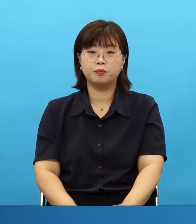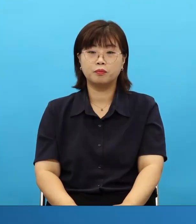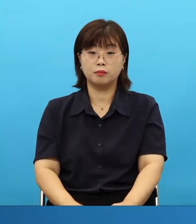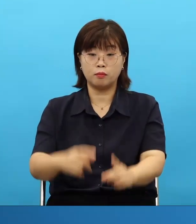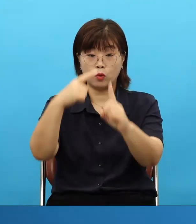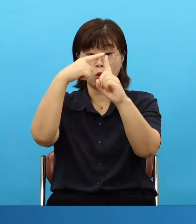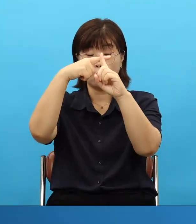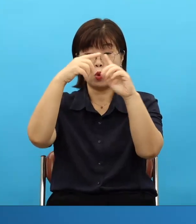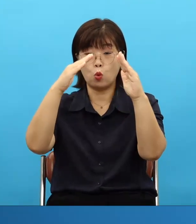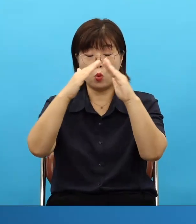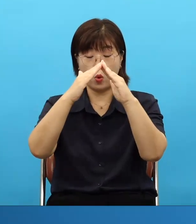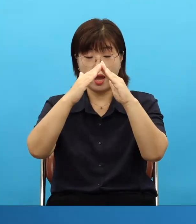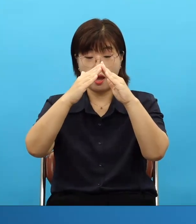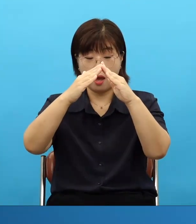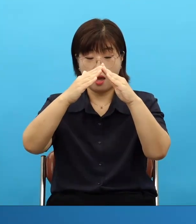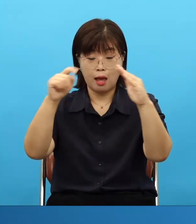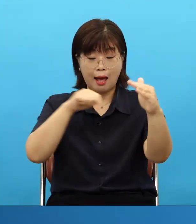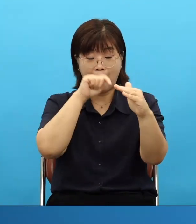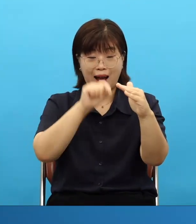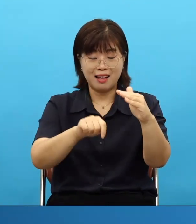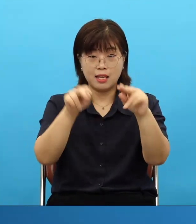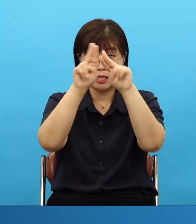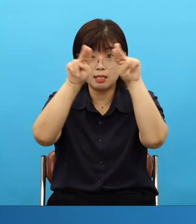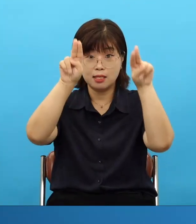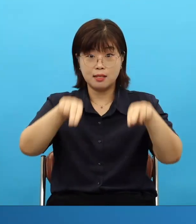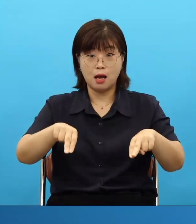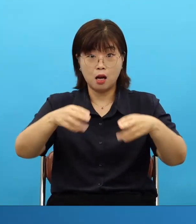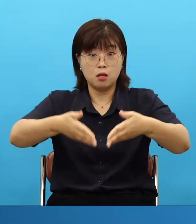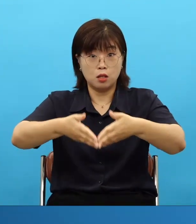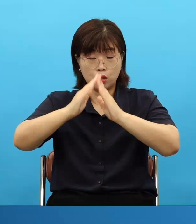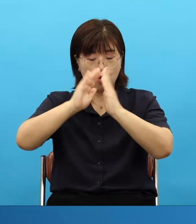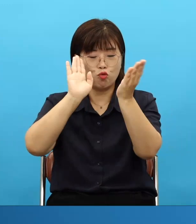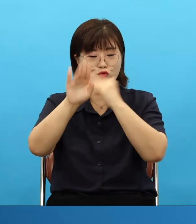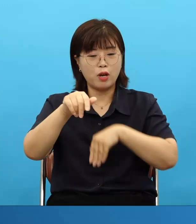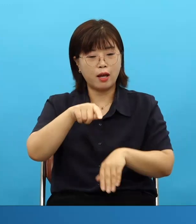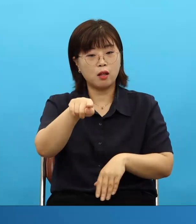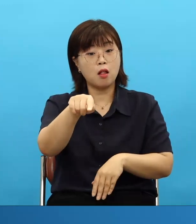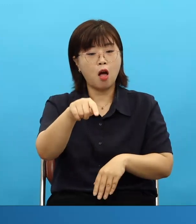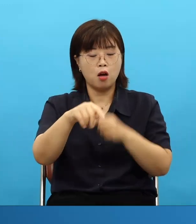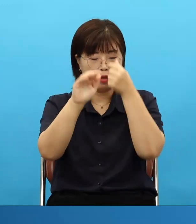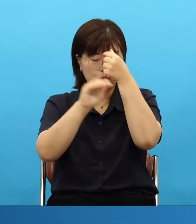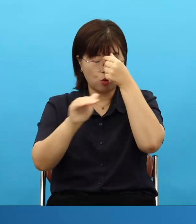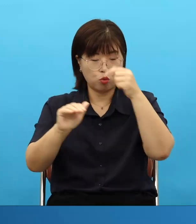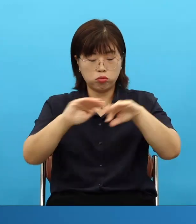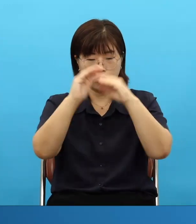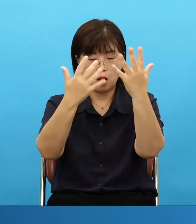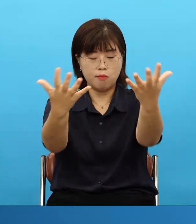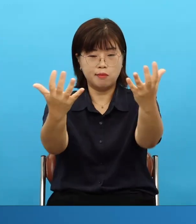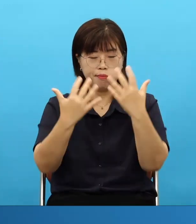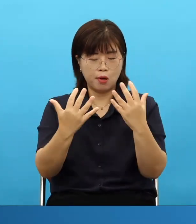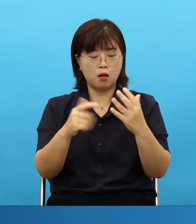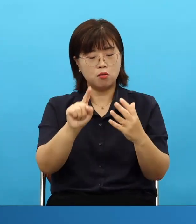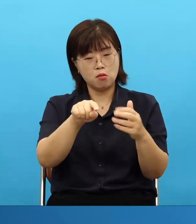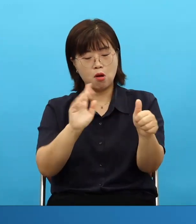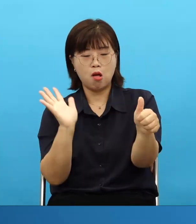만들어놓고 절하라는 거예요. They made these shrines within the church temple, within the church, and they had people go to bow before